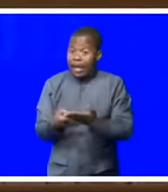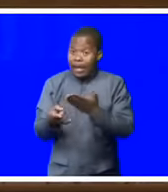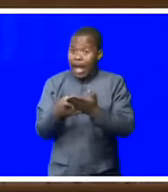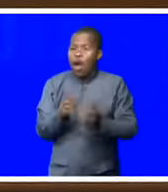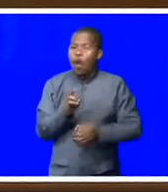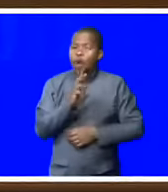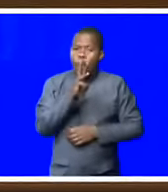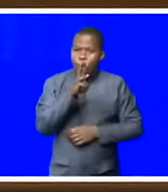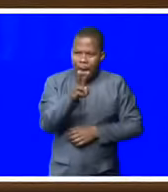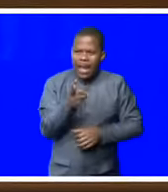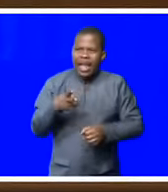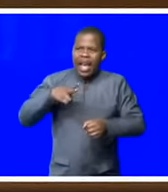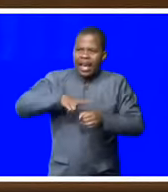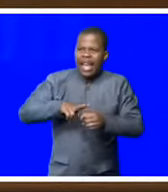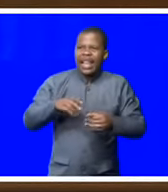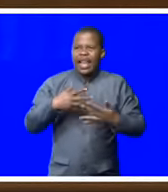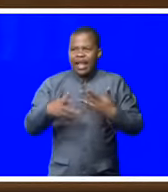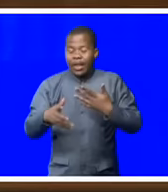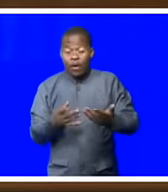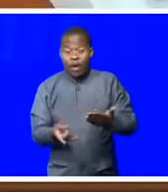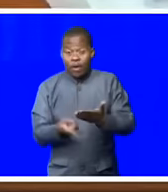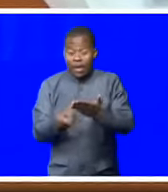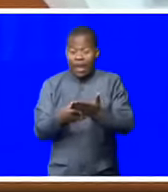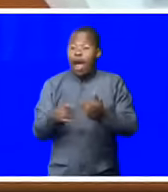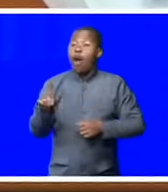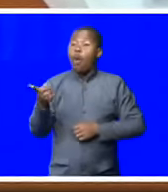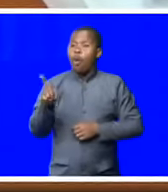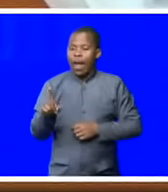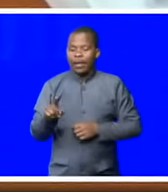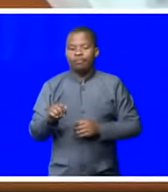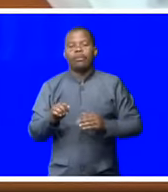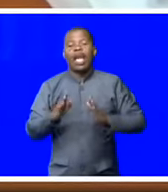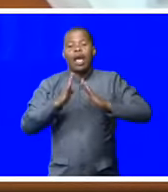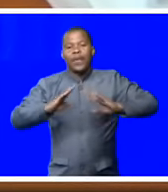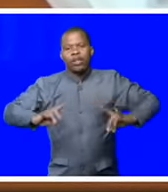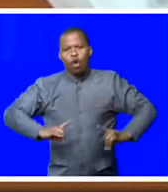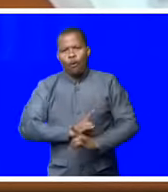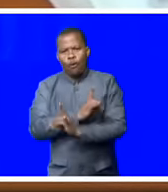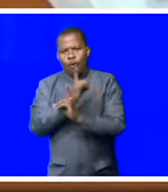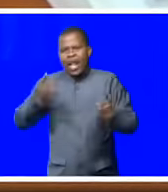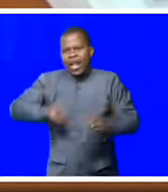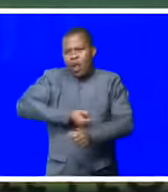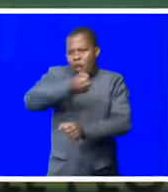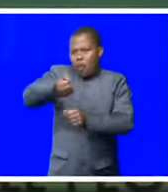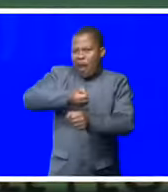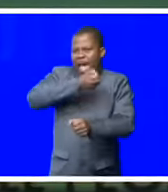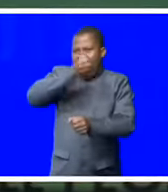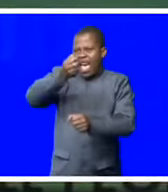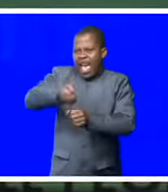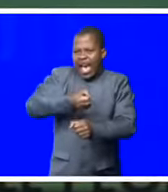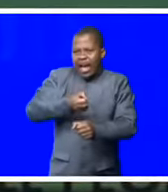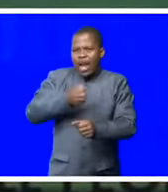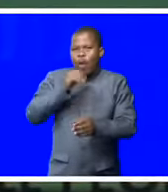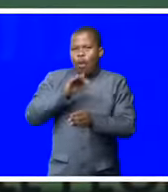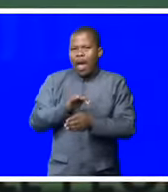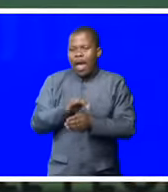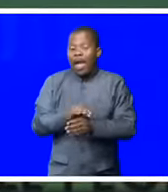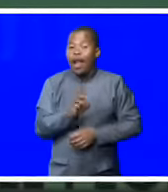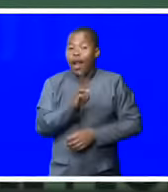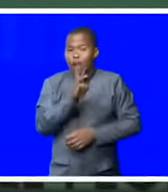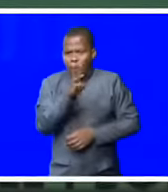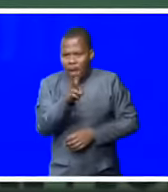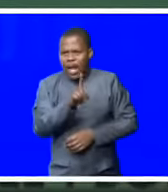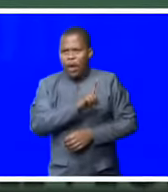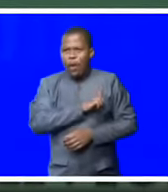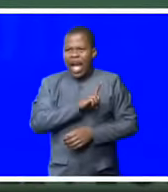wona basiphela kwekuthi sikhone ukuthi umsebenzi wethu waka-health uhambe kahle. Sesisebenzisa emathulusi lamhla